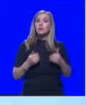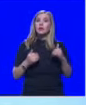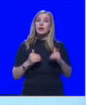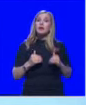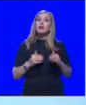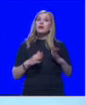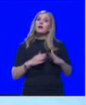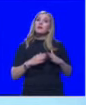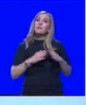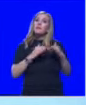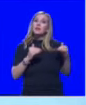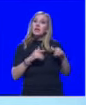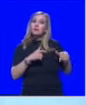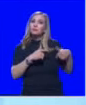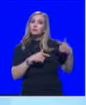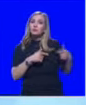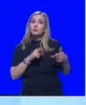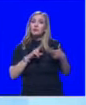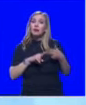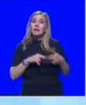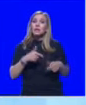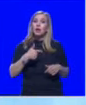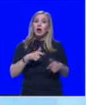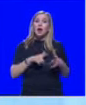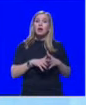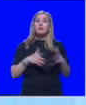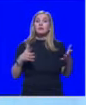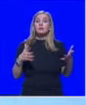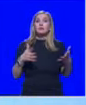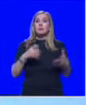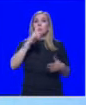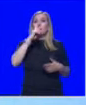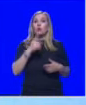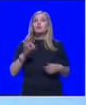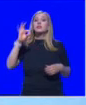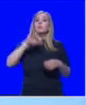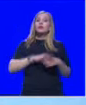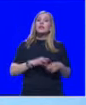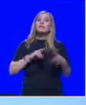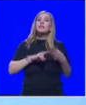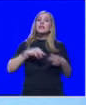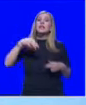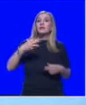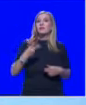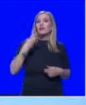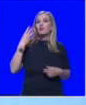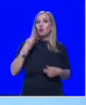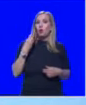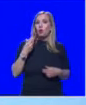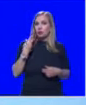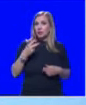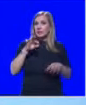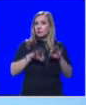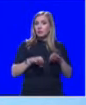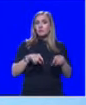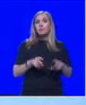ляво, нали? След всяко следващо интервю на Ваня Григорова, аз все повече се гордея, че съм гласувал за Васил Терзиев на втори тур. Така че това